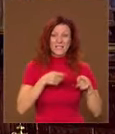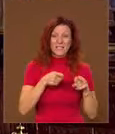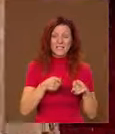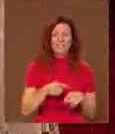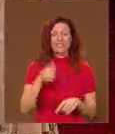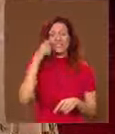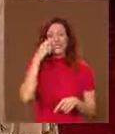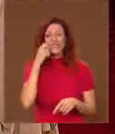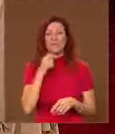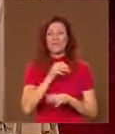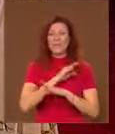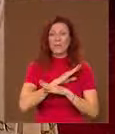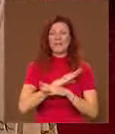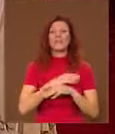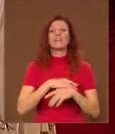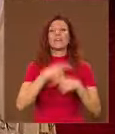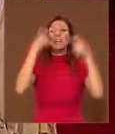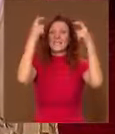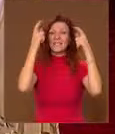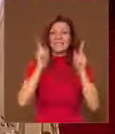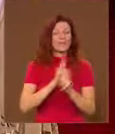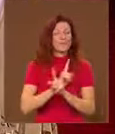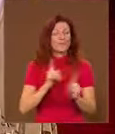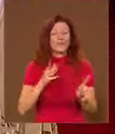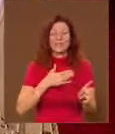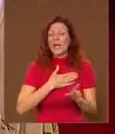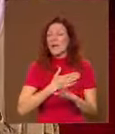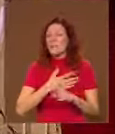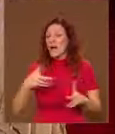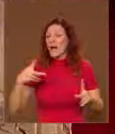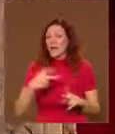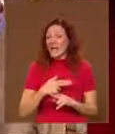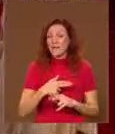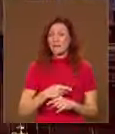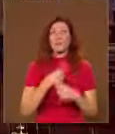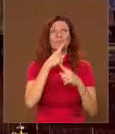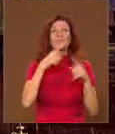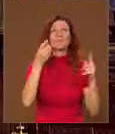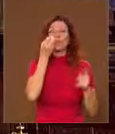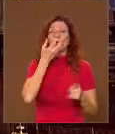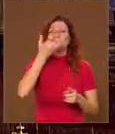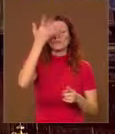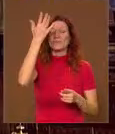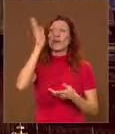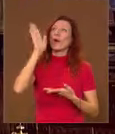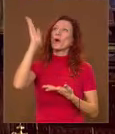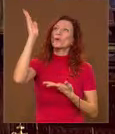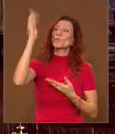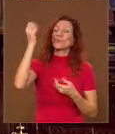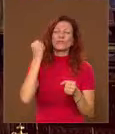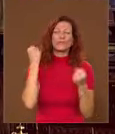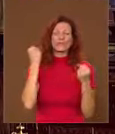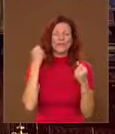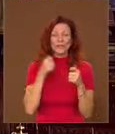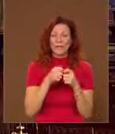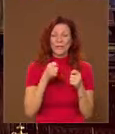и мъртви, и царството му не ще има край. И в Духа Светаго, Господа,